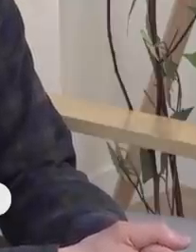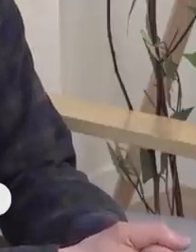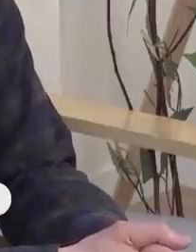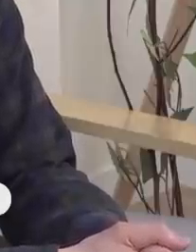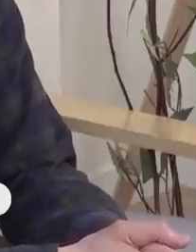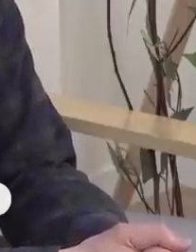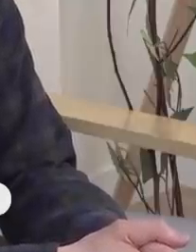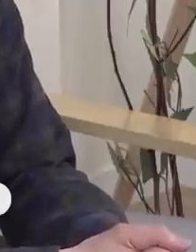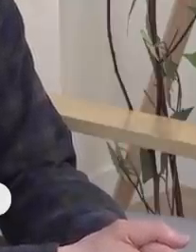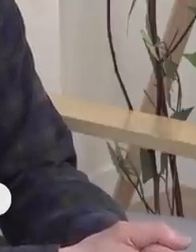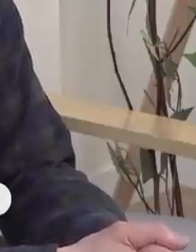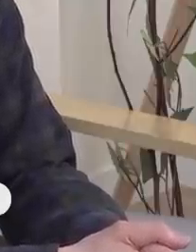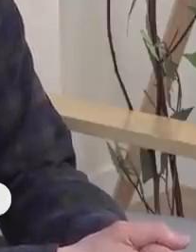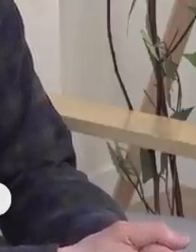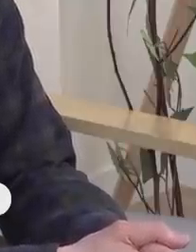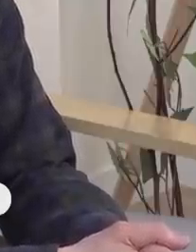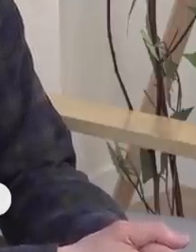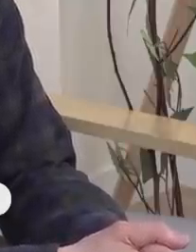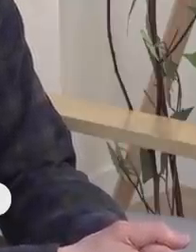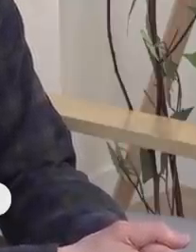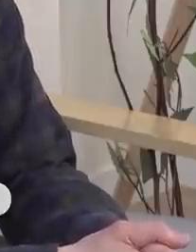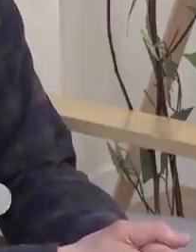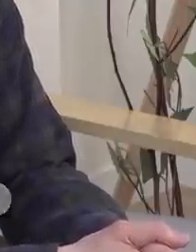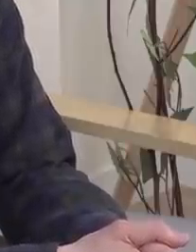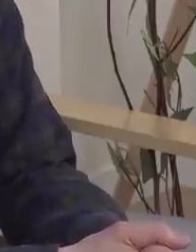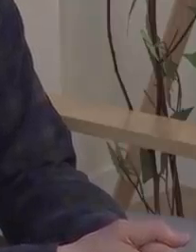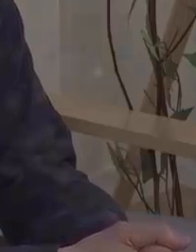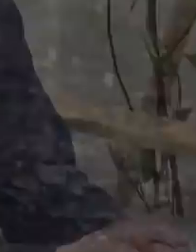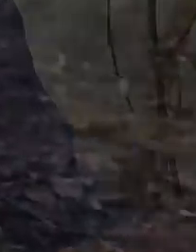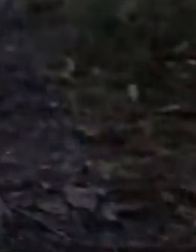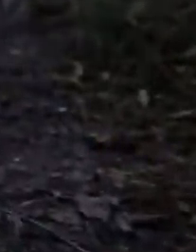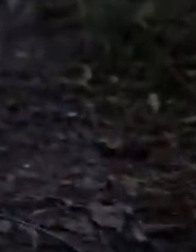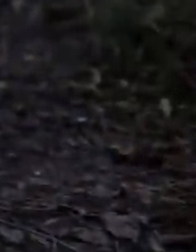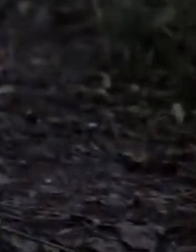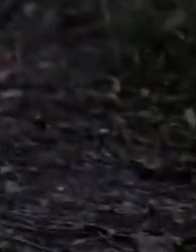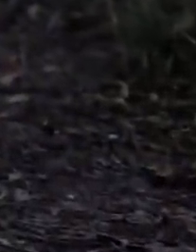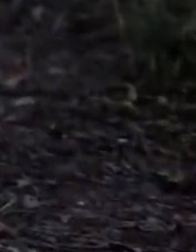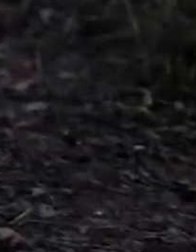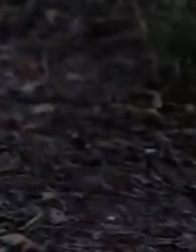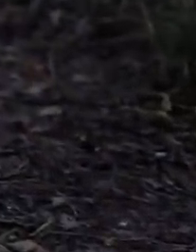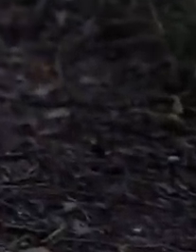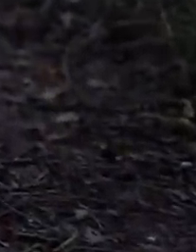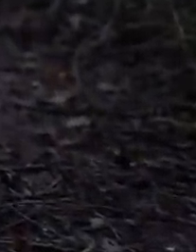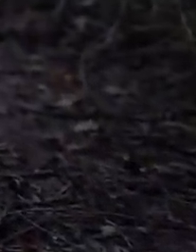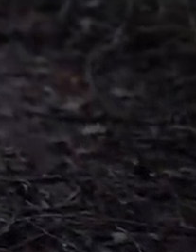거야 기획 말씀이시오 으 으